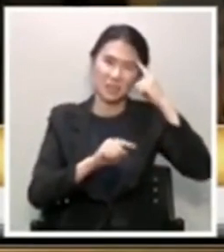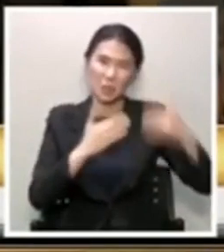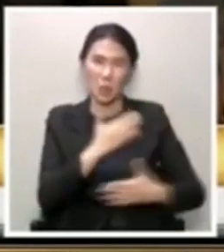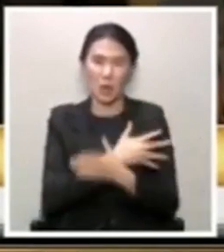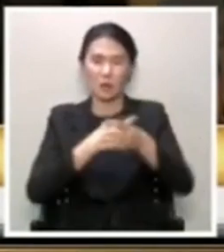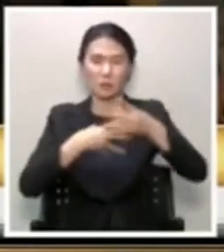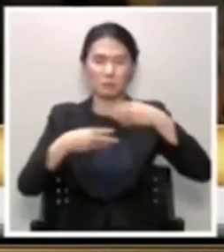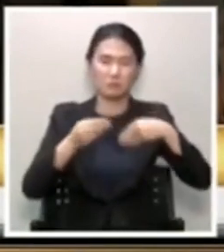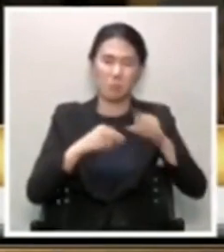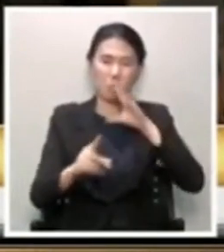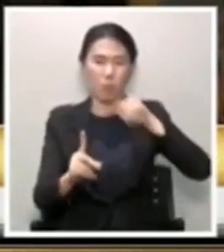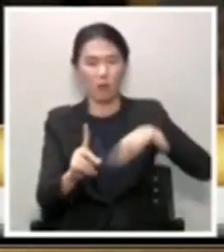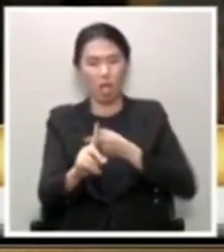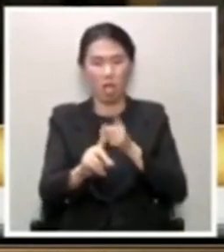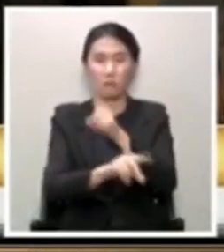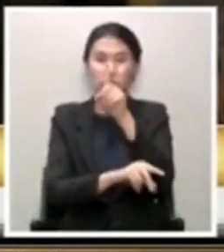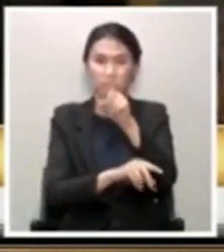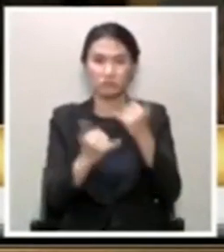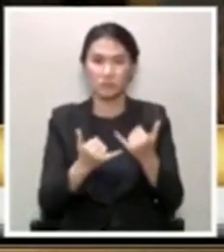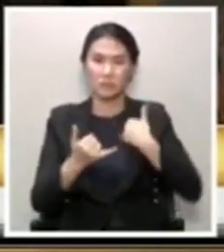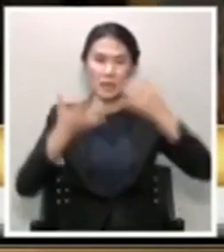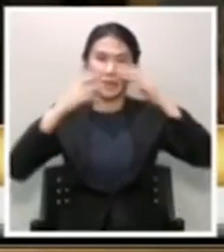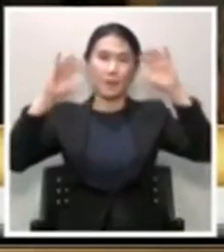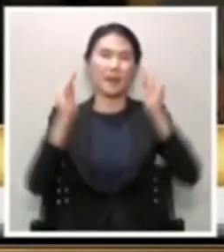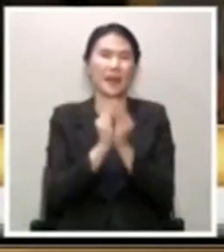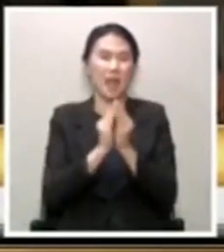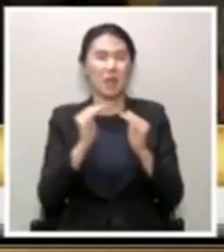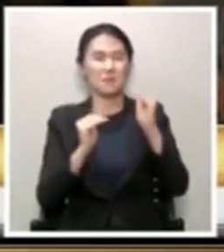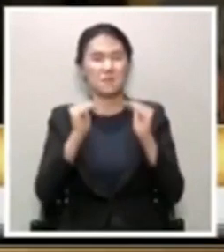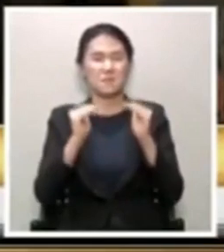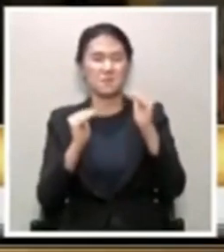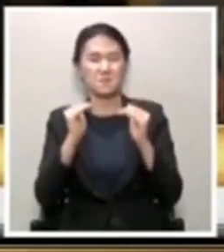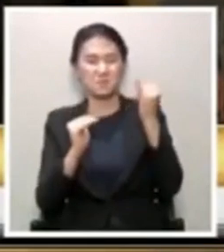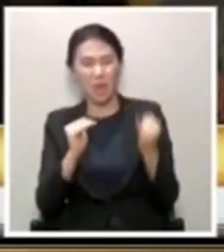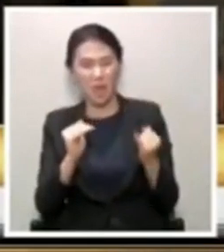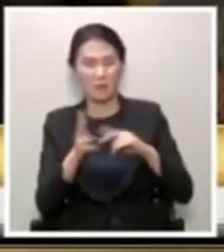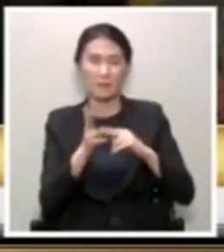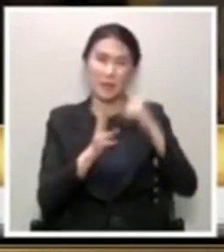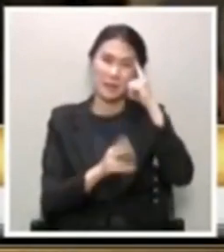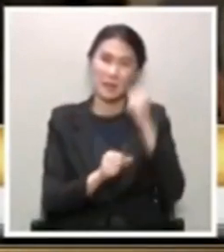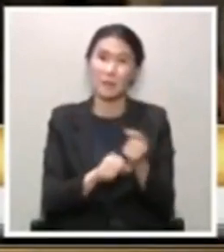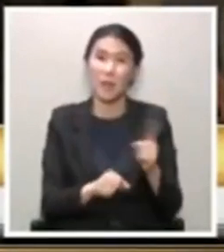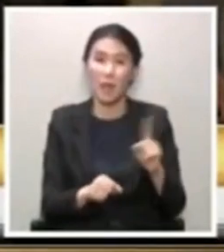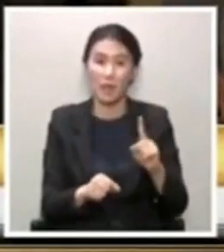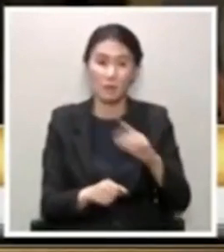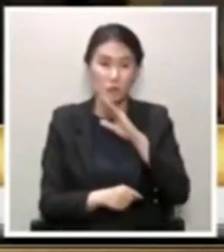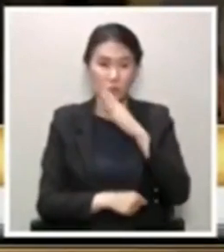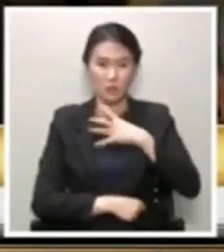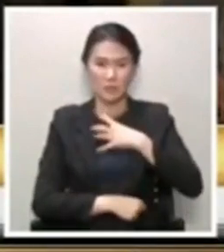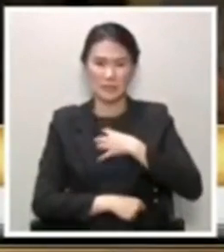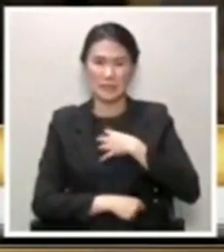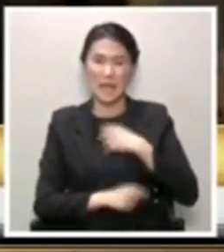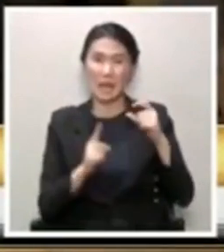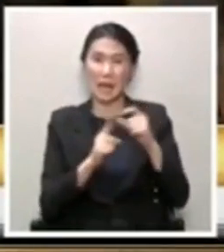เป็นจริงและในท้ายที่สุดเราก็เกิดรัฐบาลเสียงปริ่มน้ําขึ้นมาพอเป็นรัฐบาลเสียงปริ่มน้ํามาซึ่งอะไรอีกครับเวลาท่านอยากจะผ่านยัต